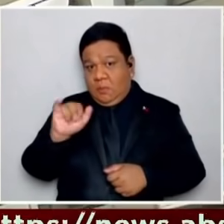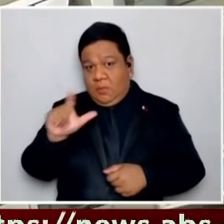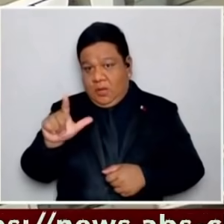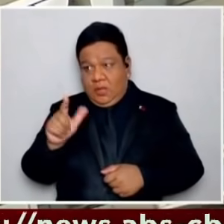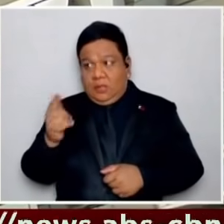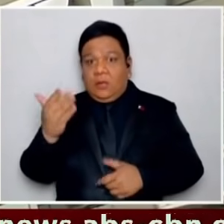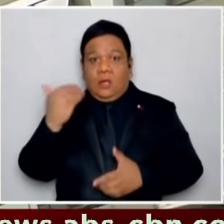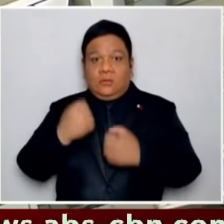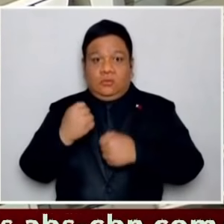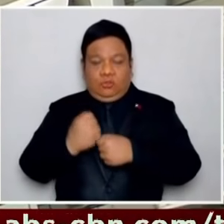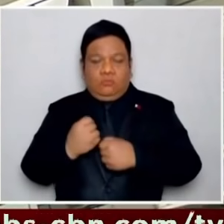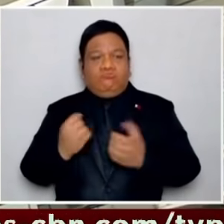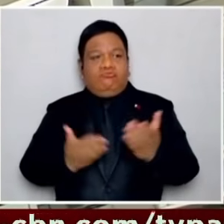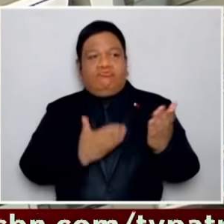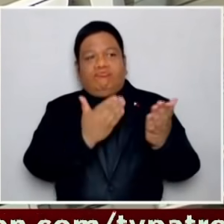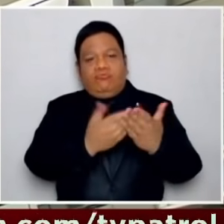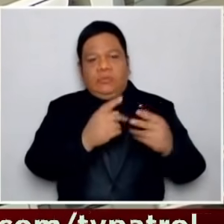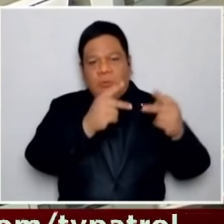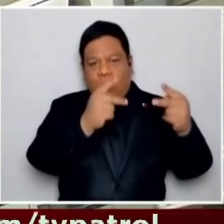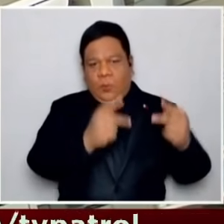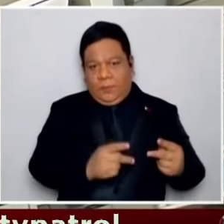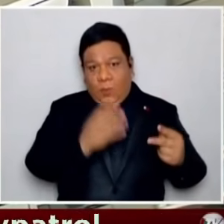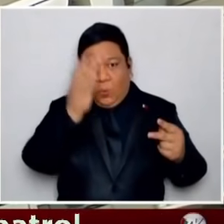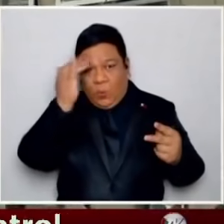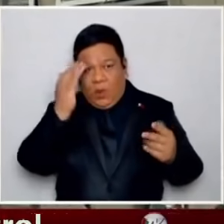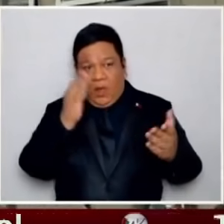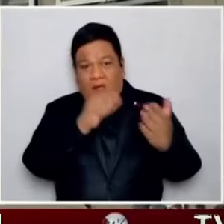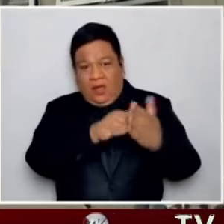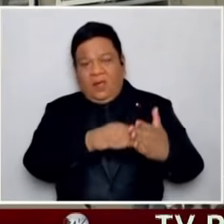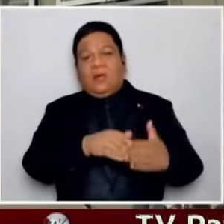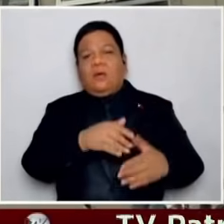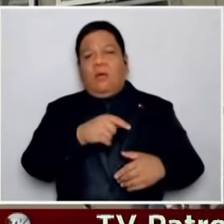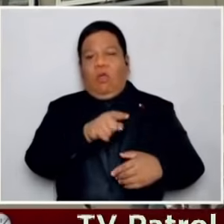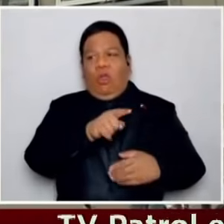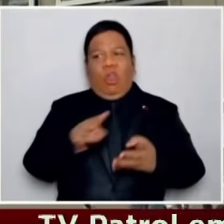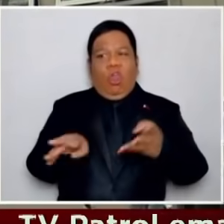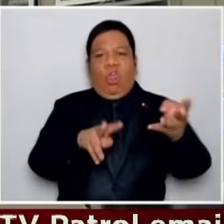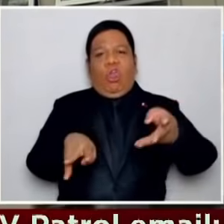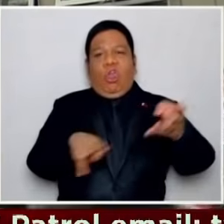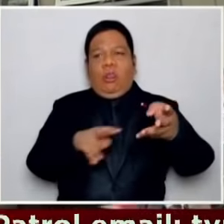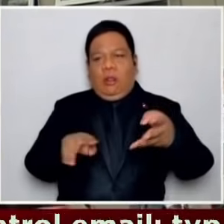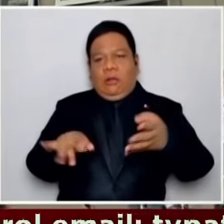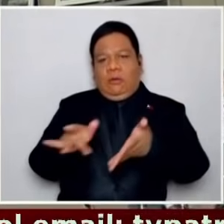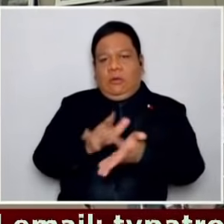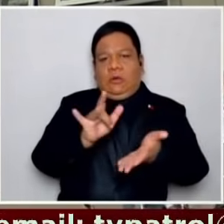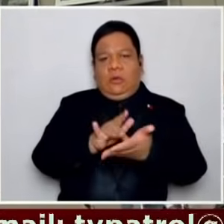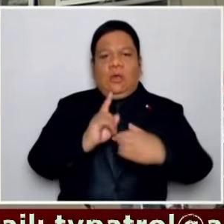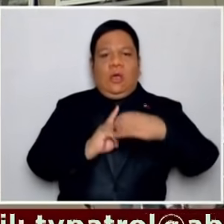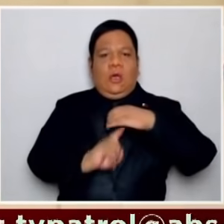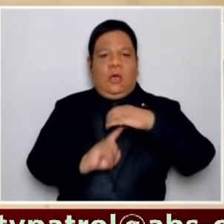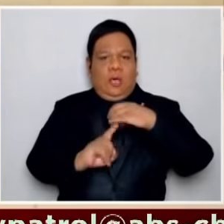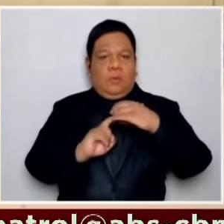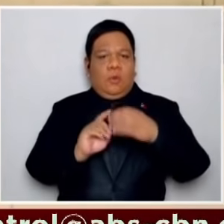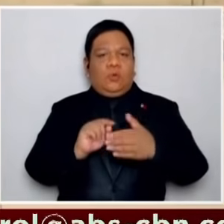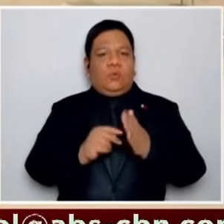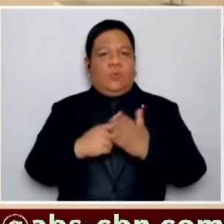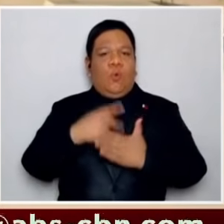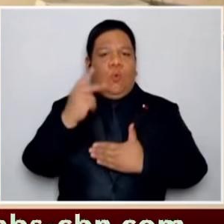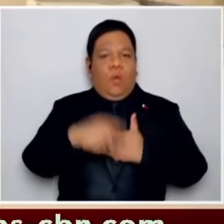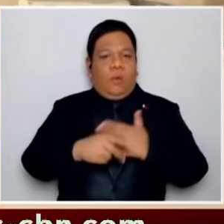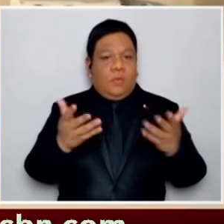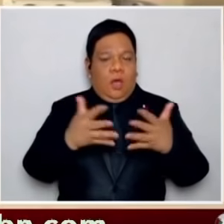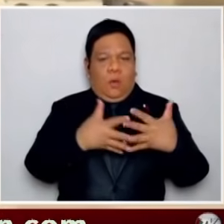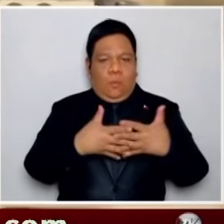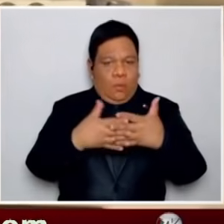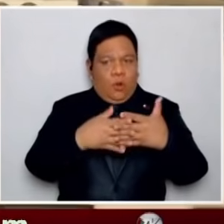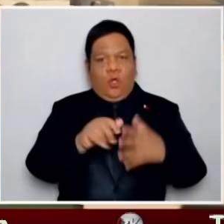sa mga nasabing website dahil sa illegal streaming na mga palabas ng ABS-CBN sa Amerika at sa iba pang panig